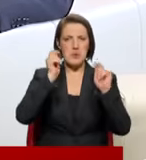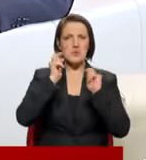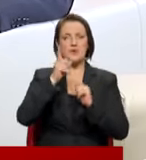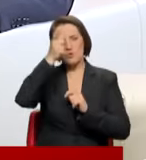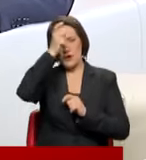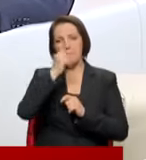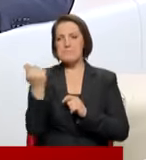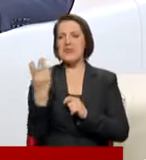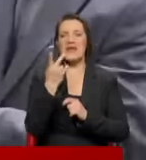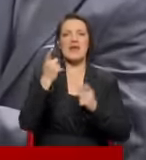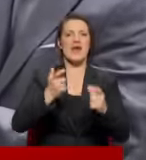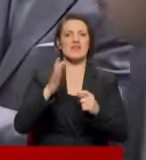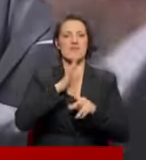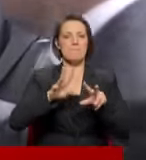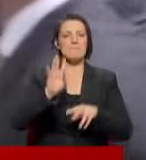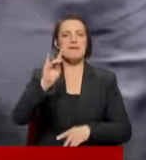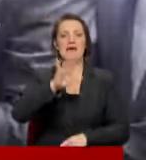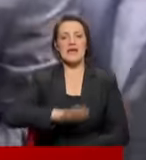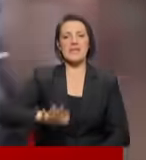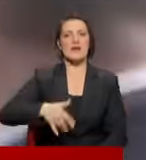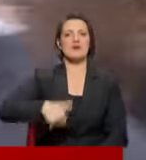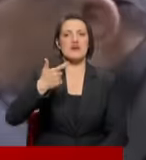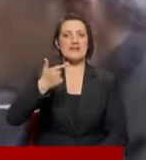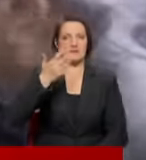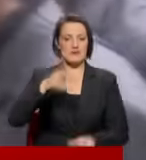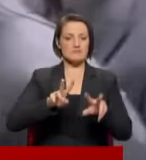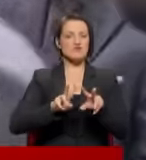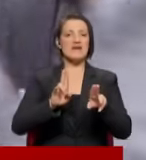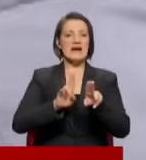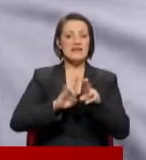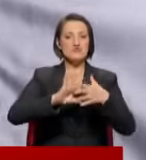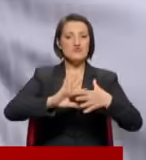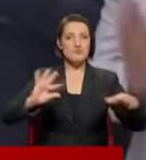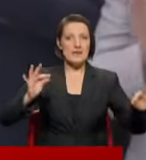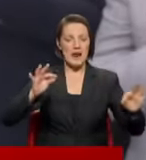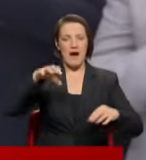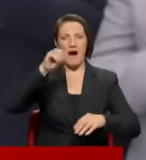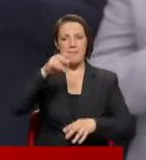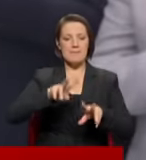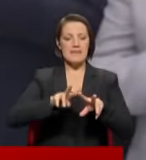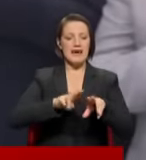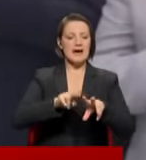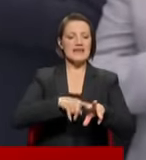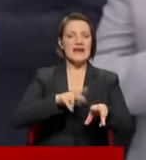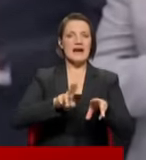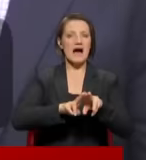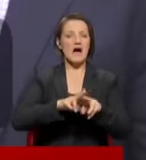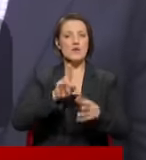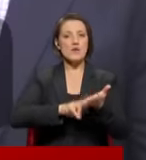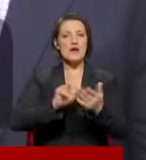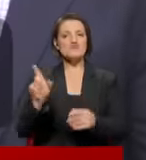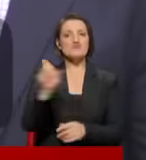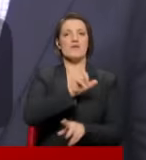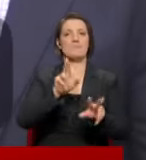birkaç yerde görülüyor derken MHP'nin genel başkan yardımcısı Mustafa Kalaycı'nın sözleri de AK Parti MKYK üyesine yanıt gibiydi.